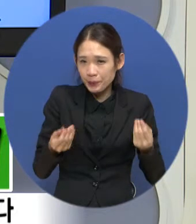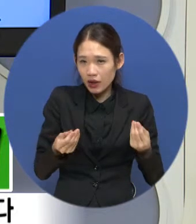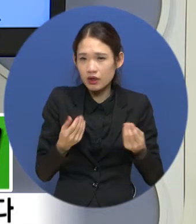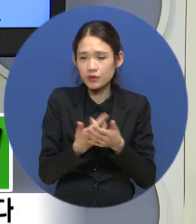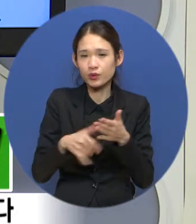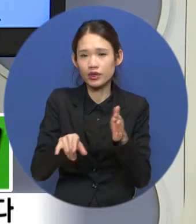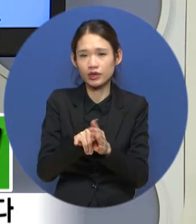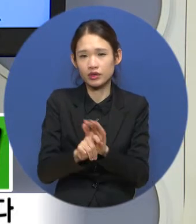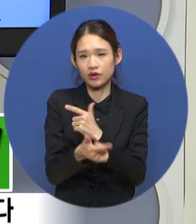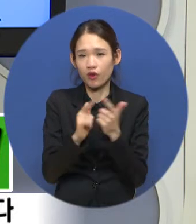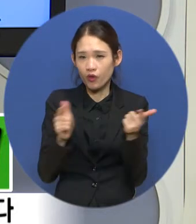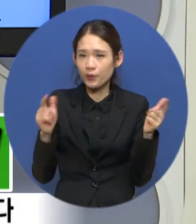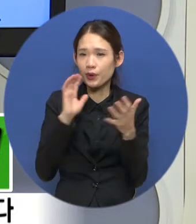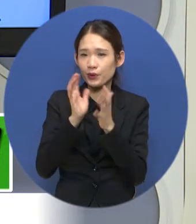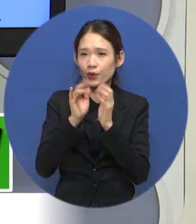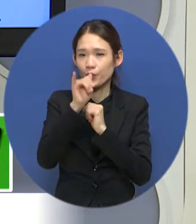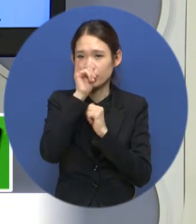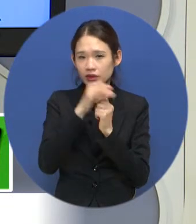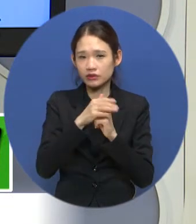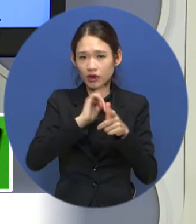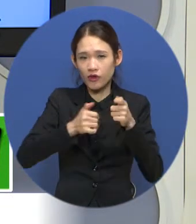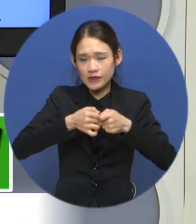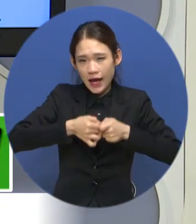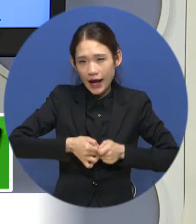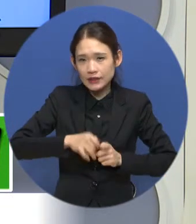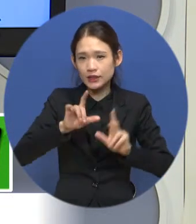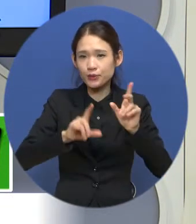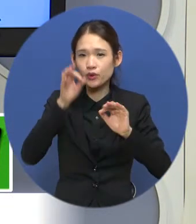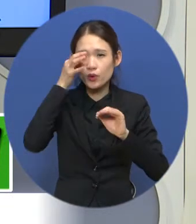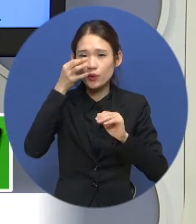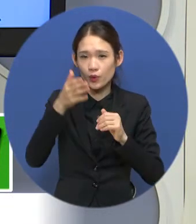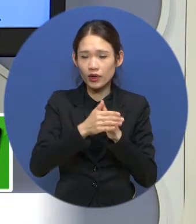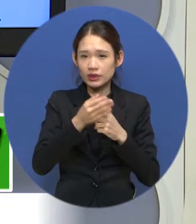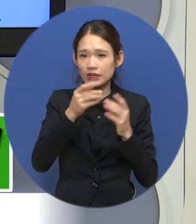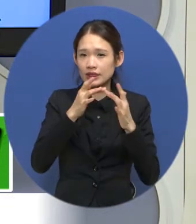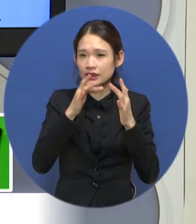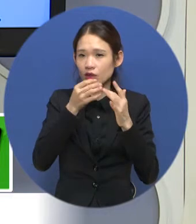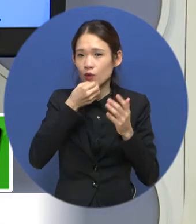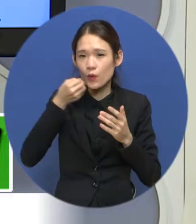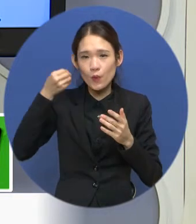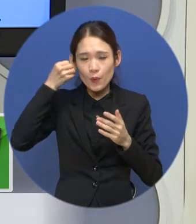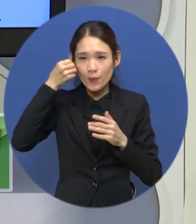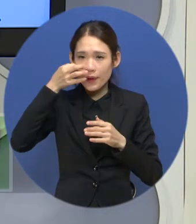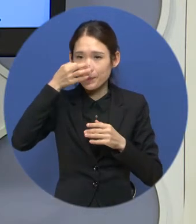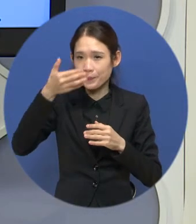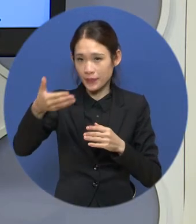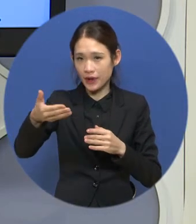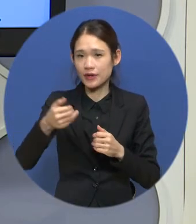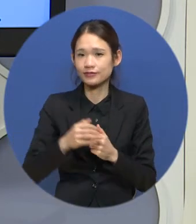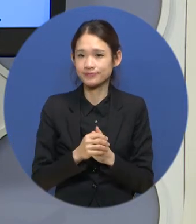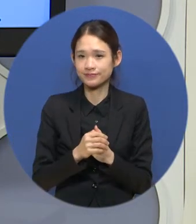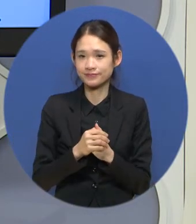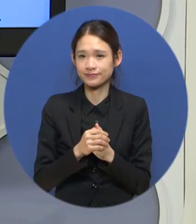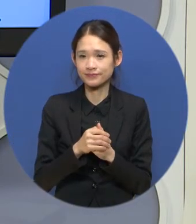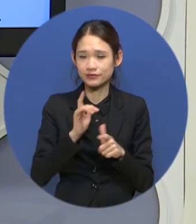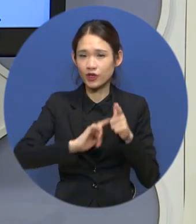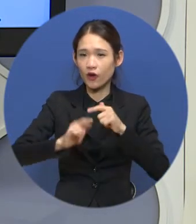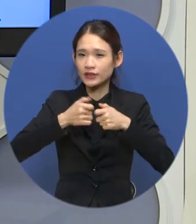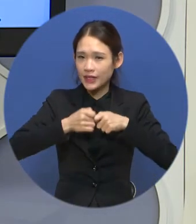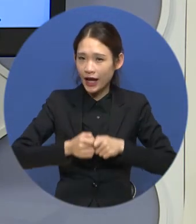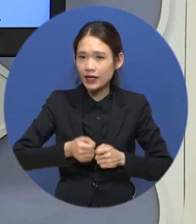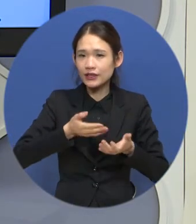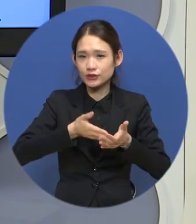진행됩니다 자세한 일정은 대한장애인체육회 홈페이지에서 확인 가능합니다 이밖에 자세한